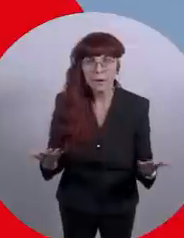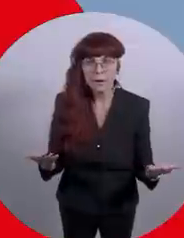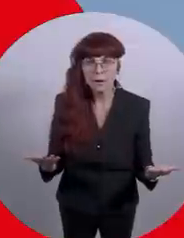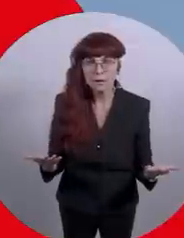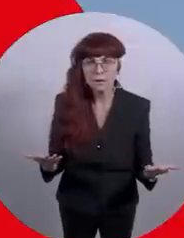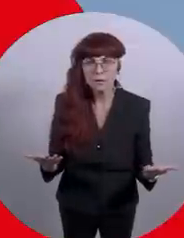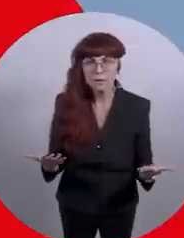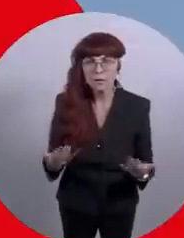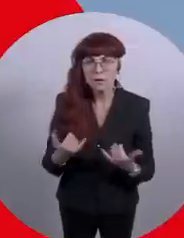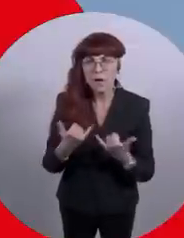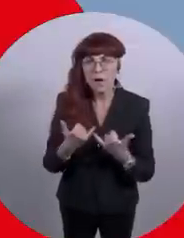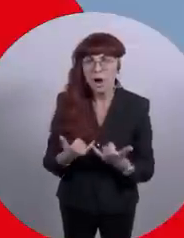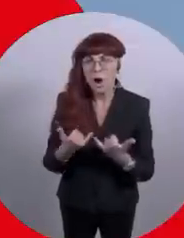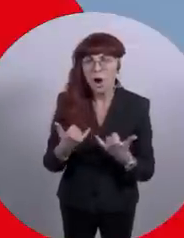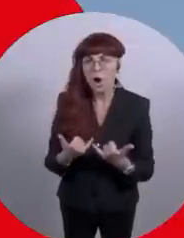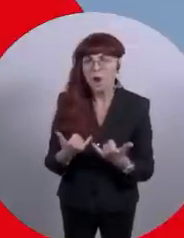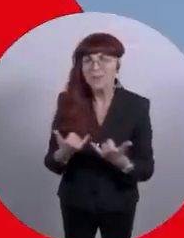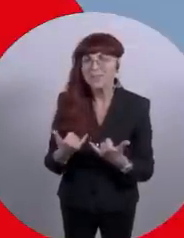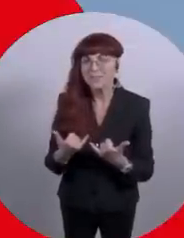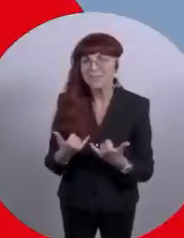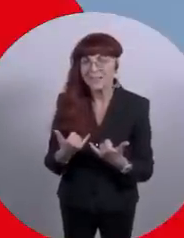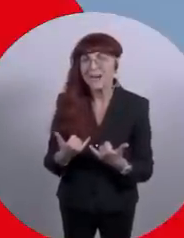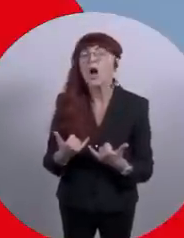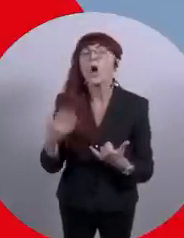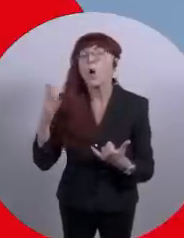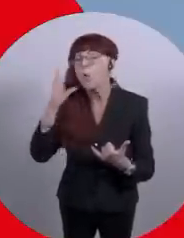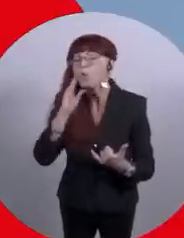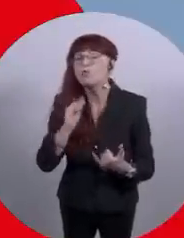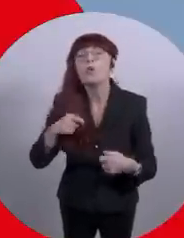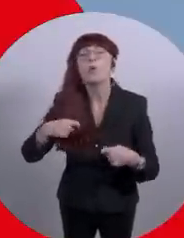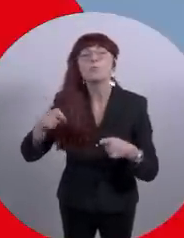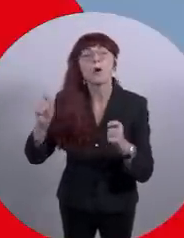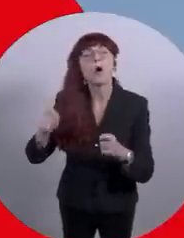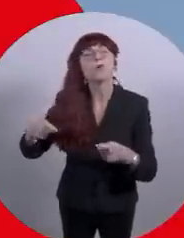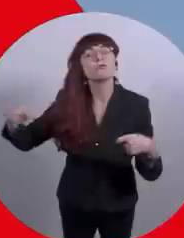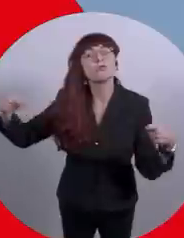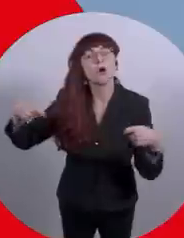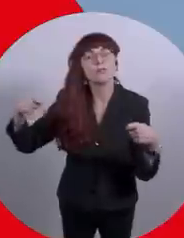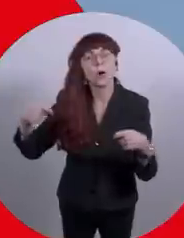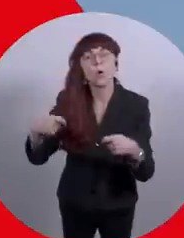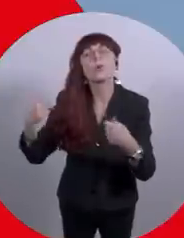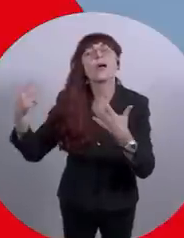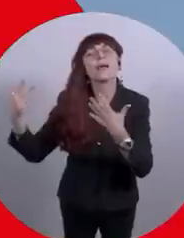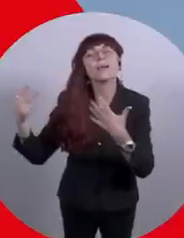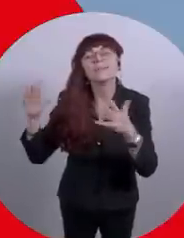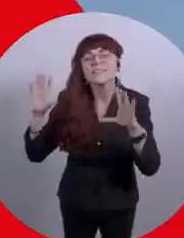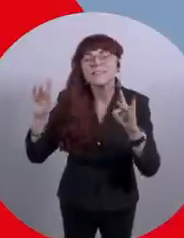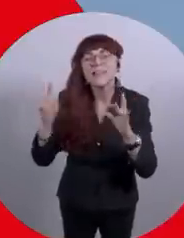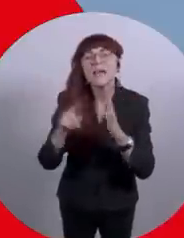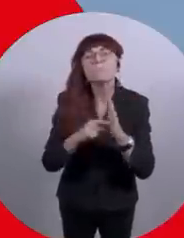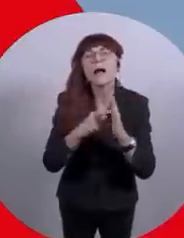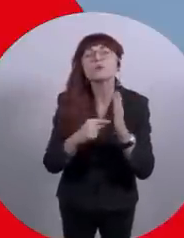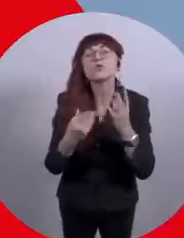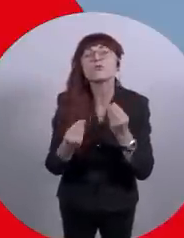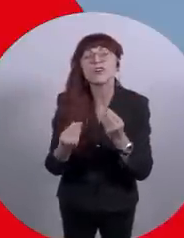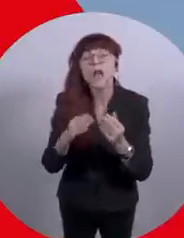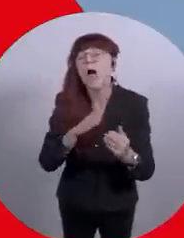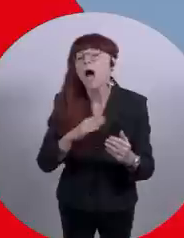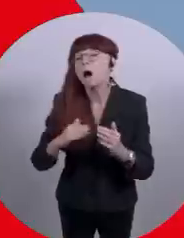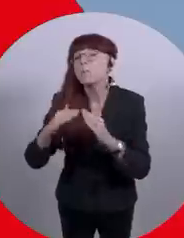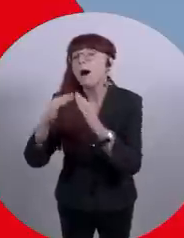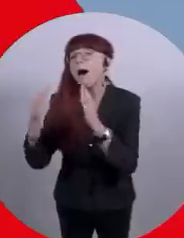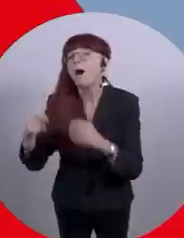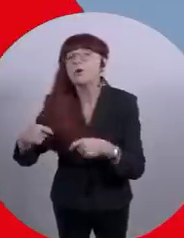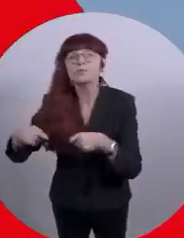heutzutage bekommt man das Zehnfache an wunderförderung aber die man kann sich mir das Ausbauen leisten auch bei einem